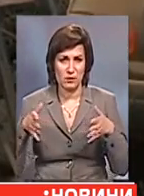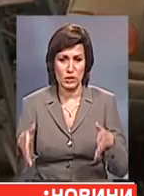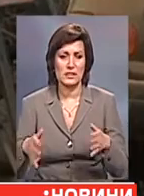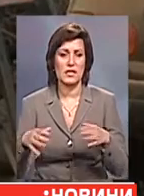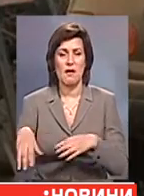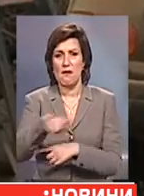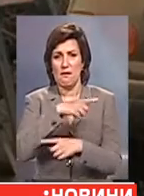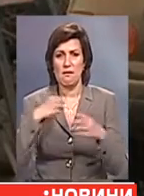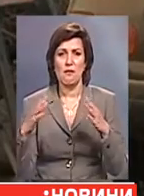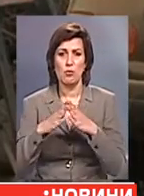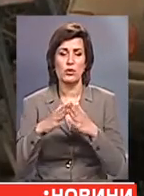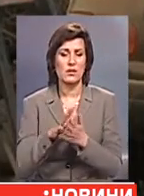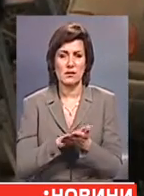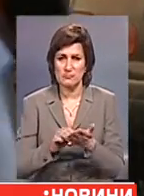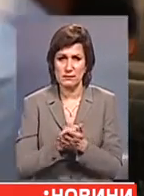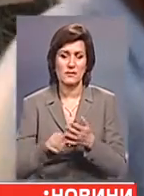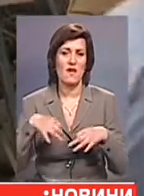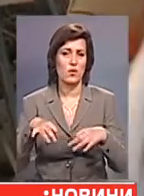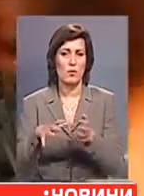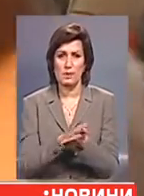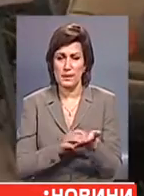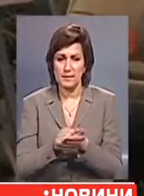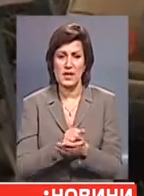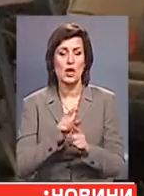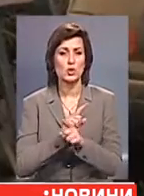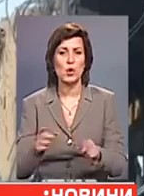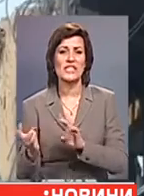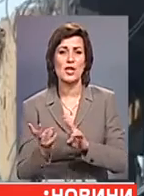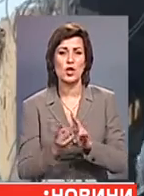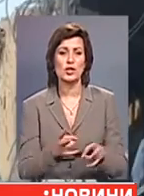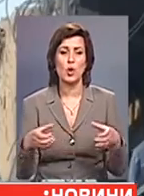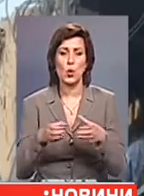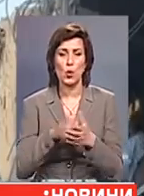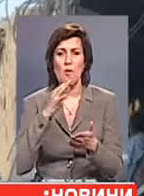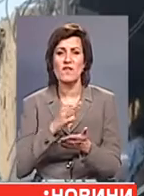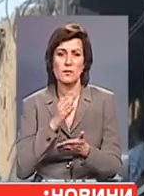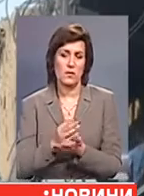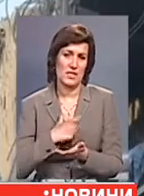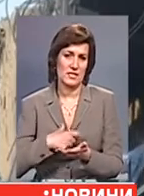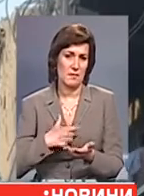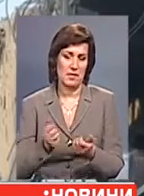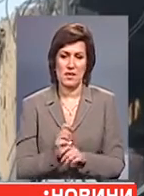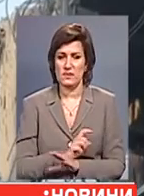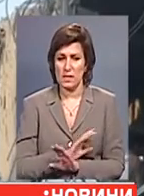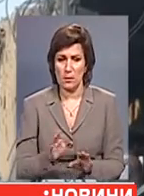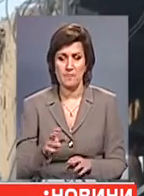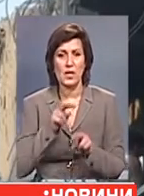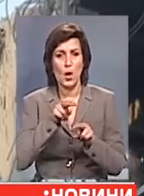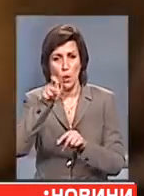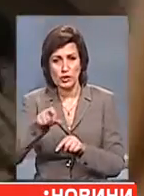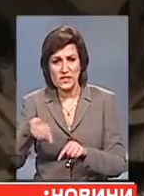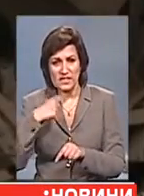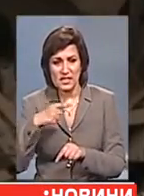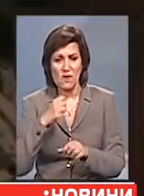будинки зруйновано, автомобілі потрощило. Жодне з терористичних угруповань відповідальності за скоєне поки що на себе не взяло. Очевидці кажуть,